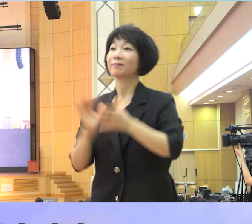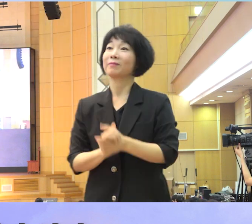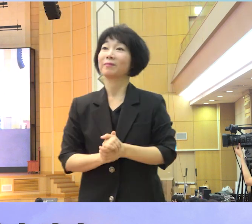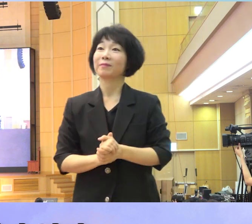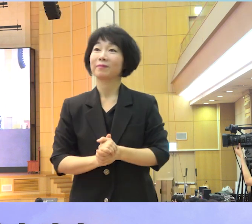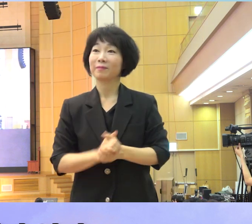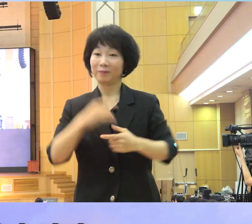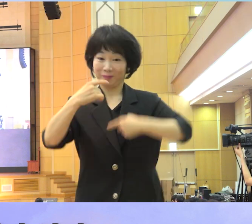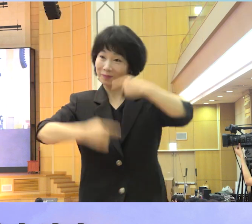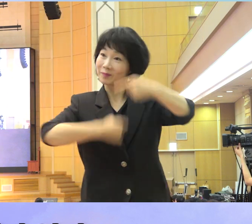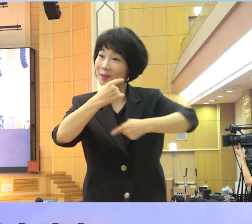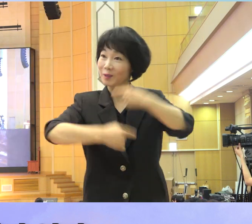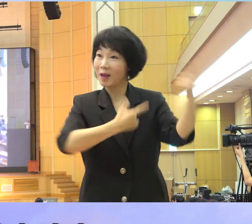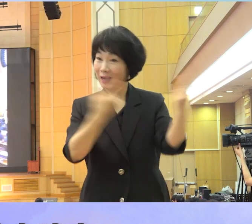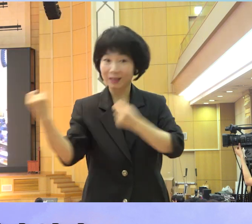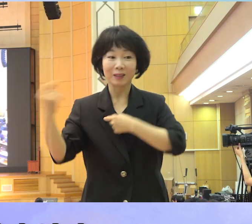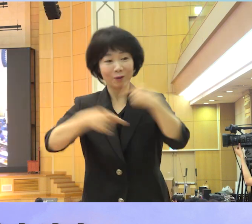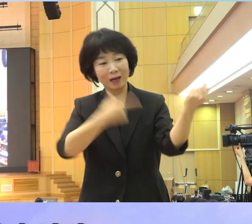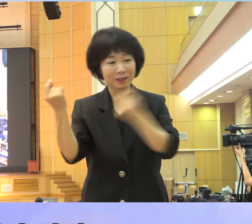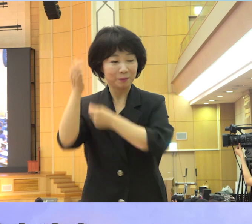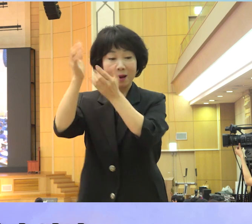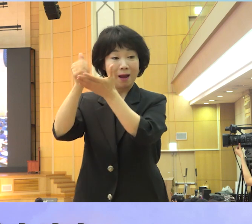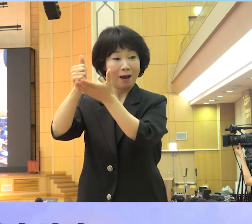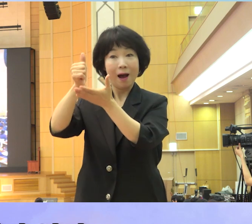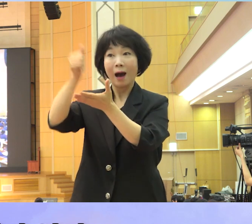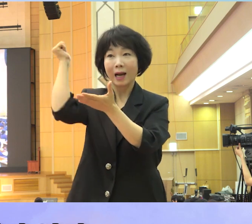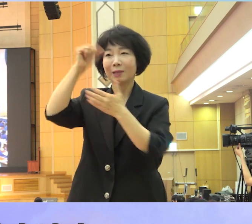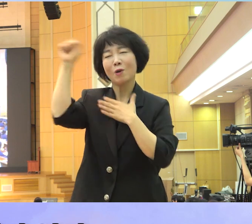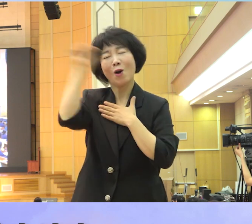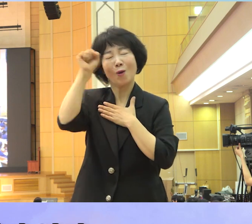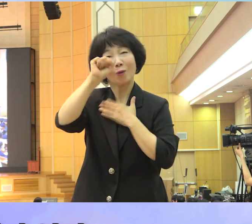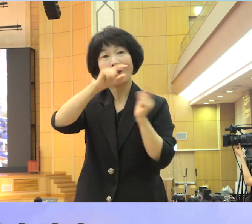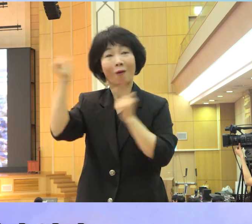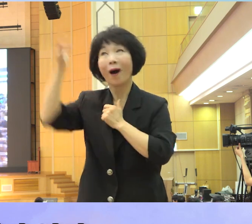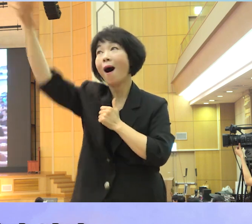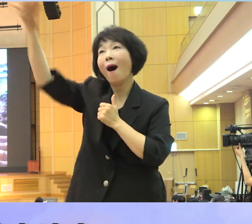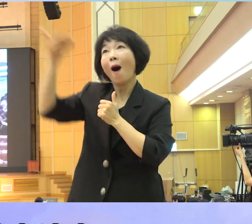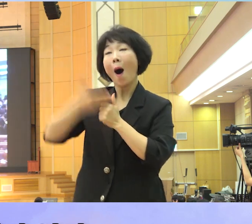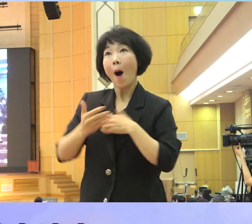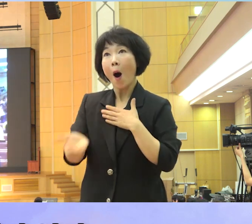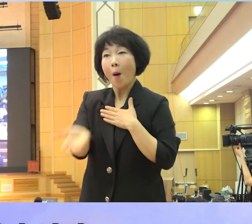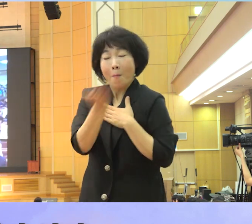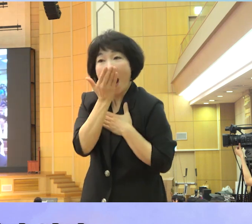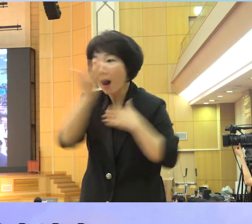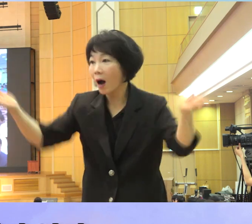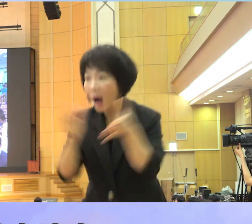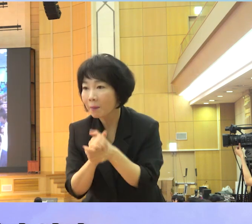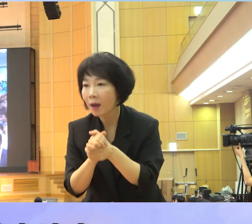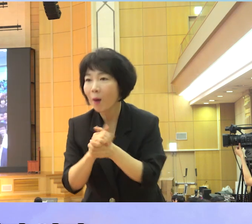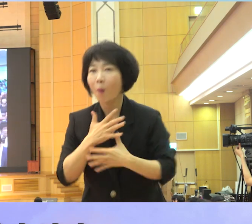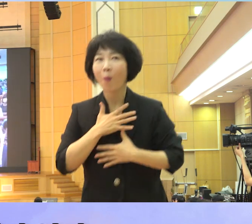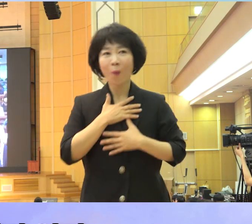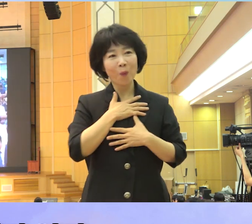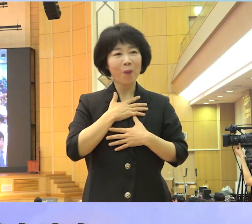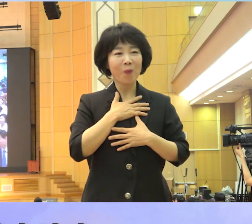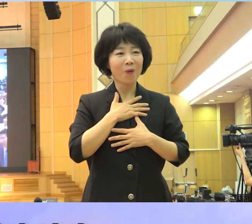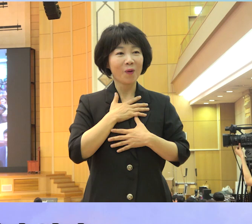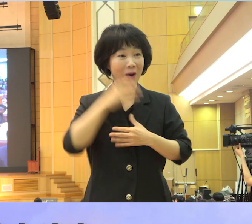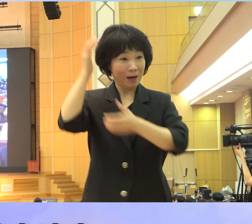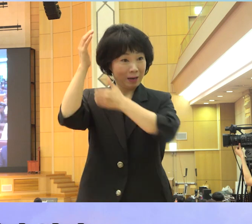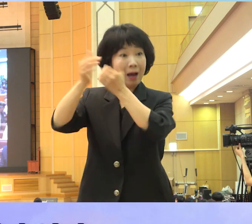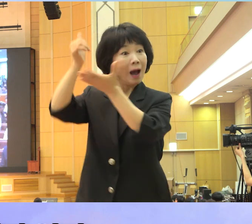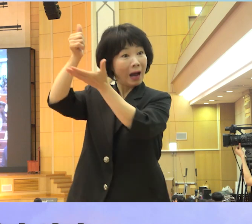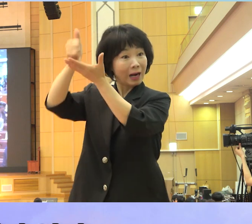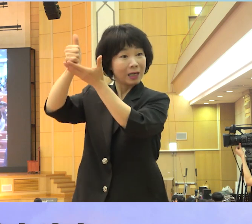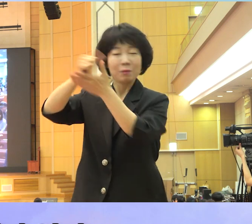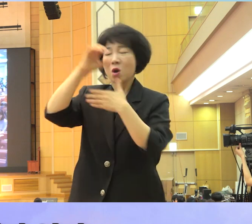그리고 우리 옆에 있는 분들과도 한번 인사해 보겠습니다. 하나님이 좋은 것 주십니다. 자, 우리 앞뒤로도